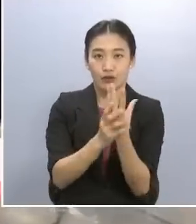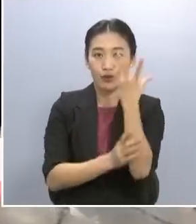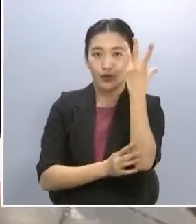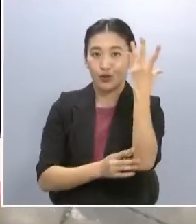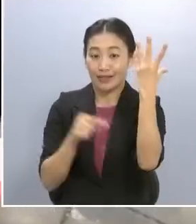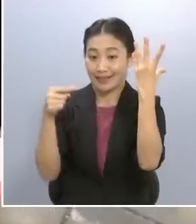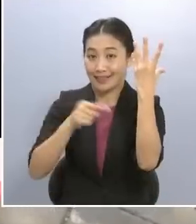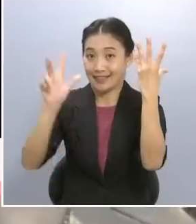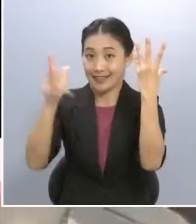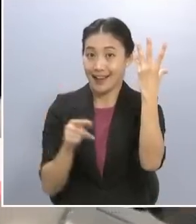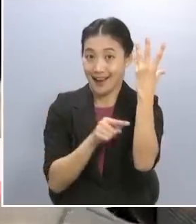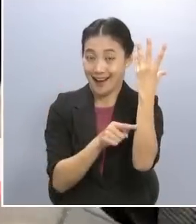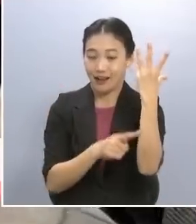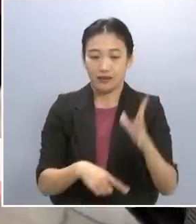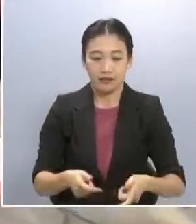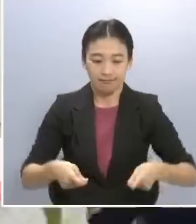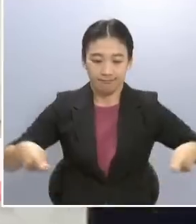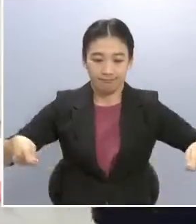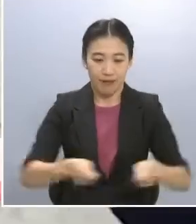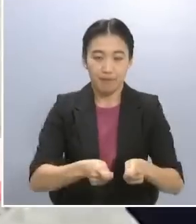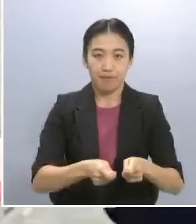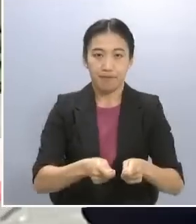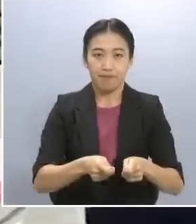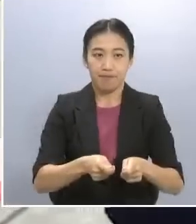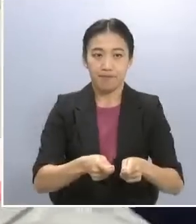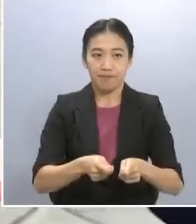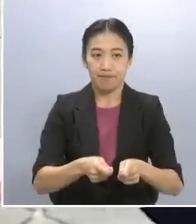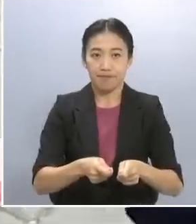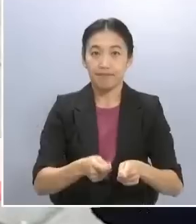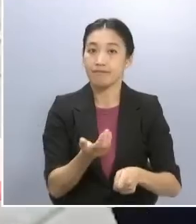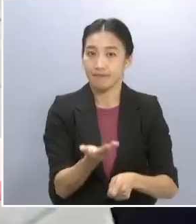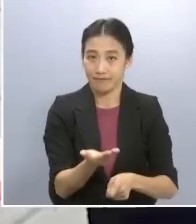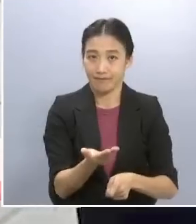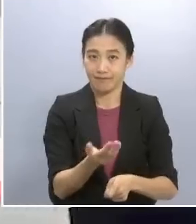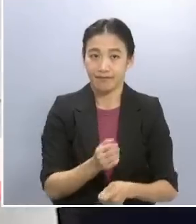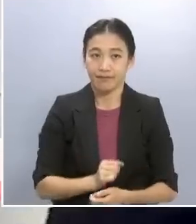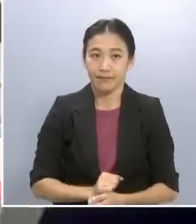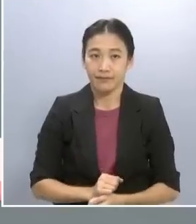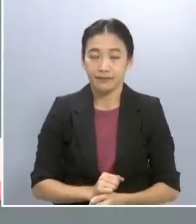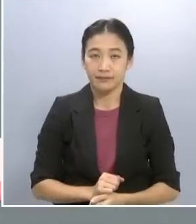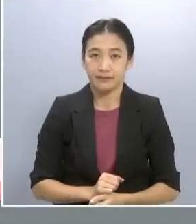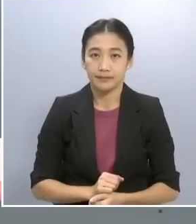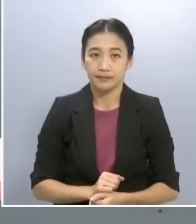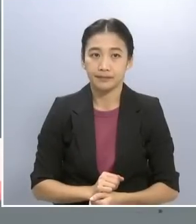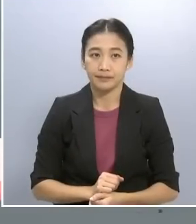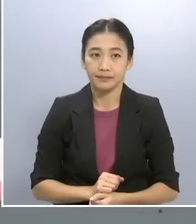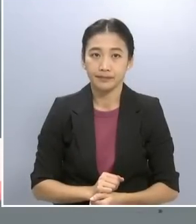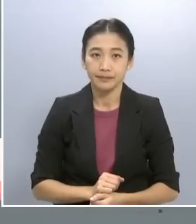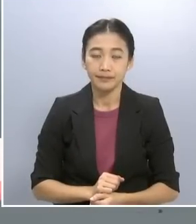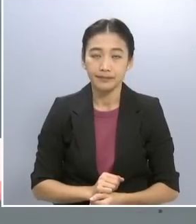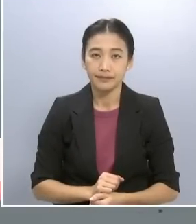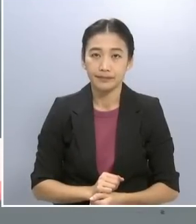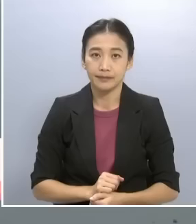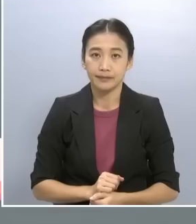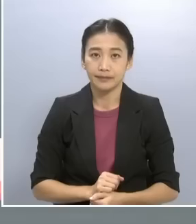ายที่มาควบคุมการใช้กัญชาอย่างถูกต้อง ในการป้องกันไม่ให้เยาวชนเข้าถึงผมไม่ได้ต่อต้านกัญชา